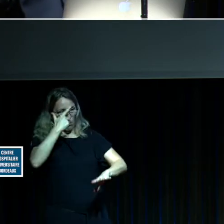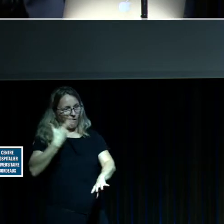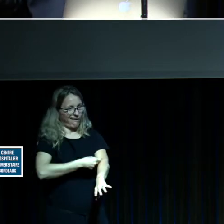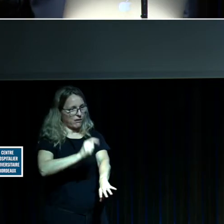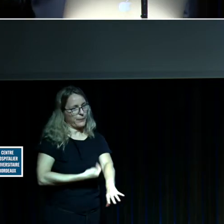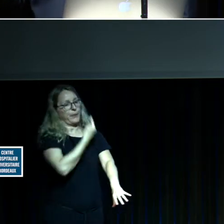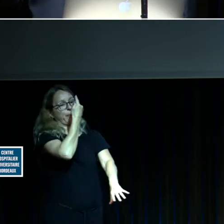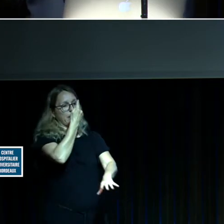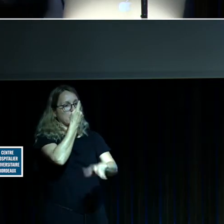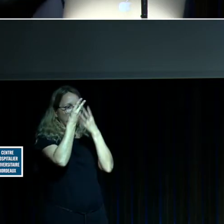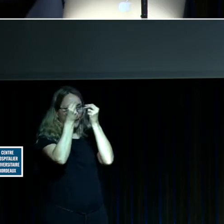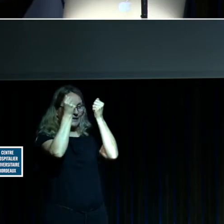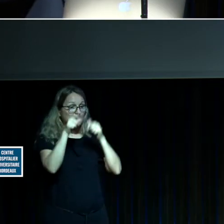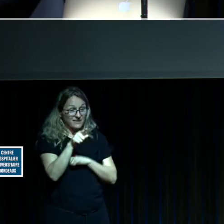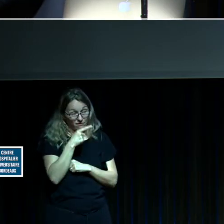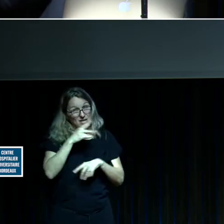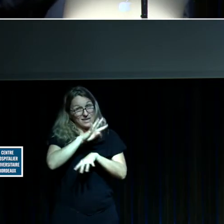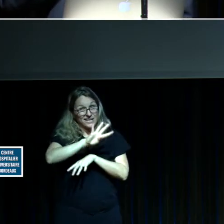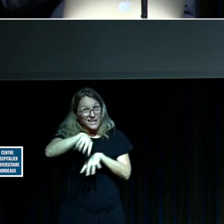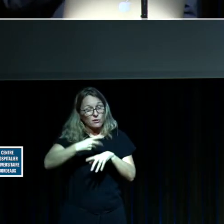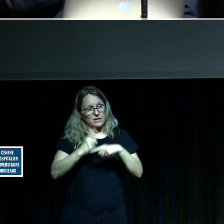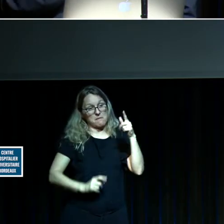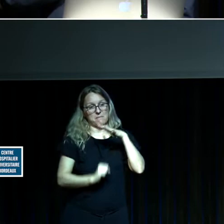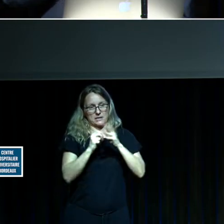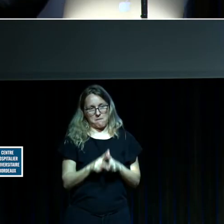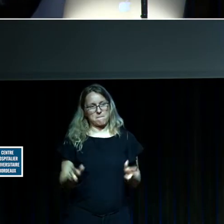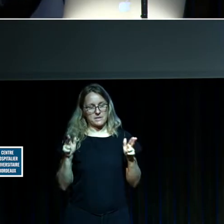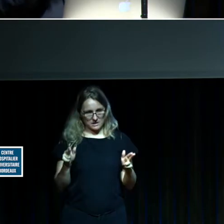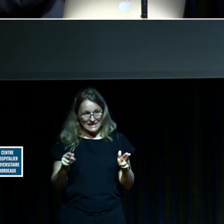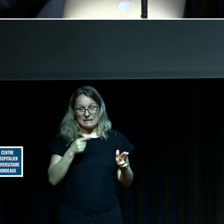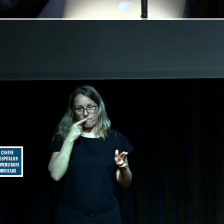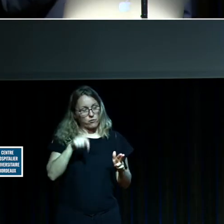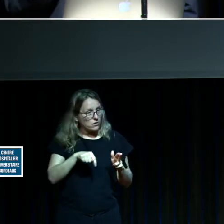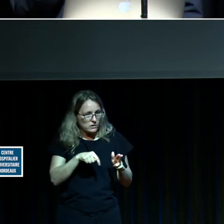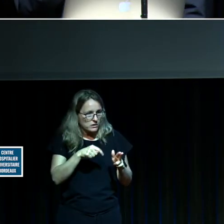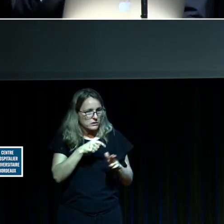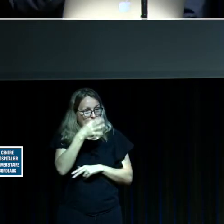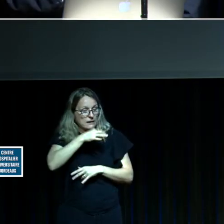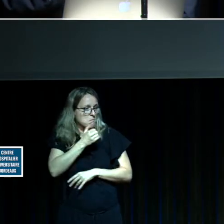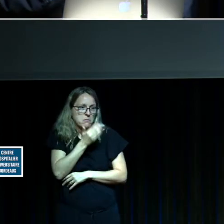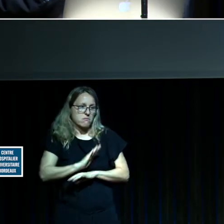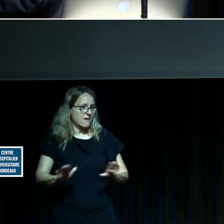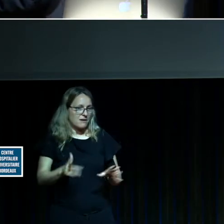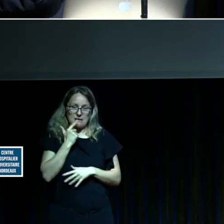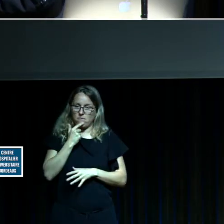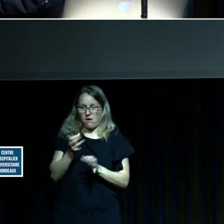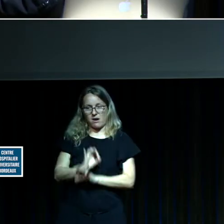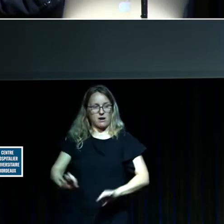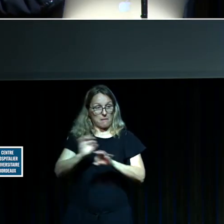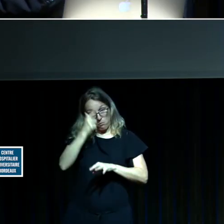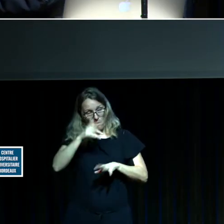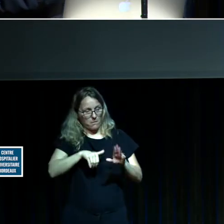traitement. Donc c'est vraiment une organisation qui ne souffre aucune faillite, aucune défaillance pour être